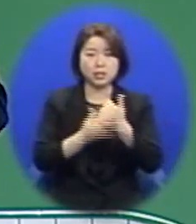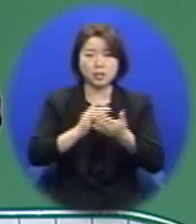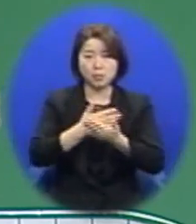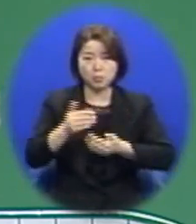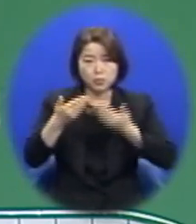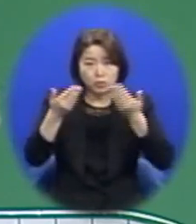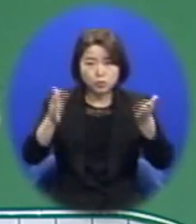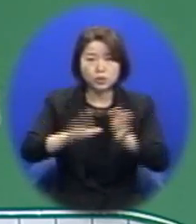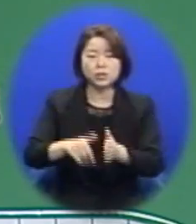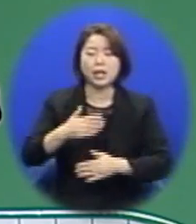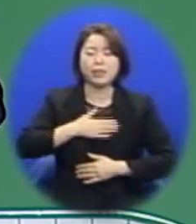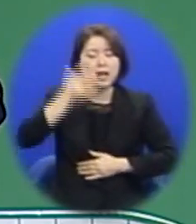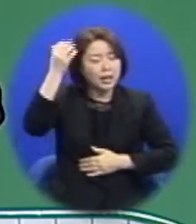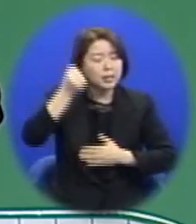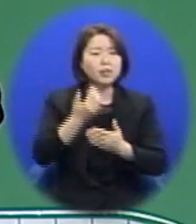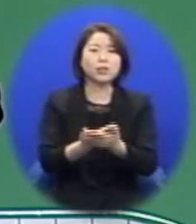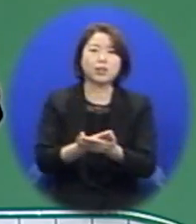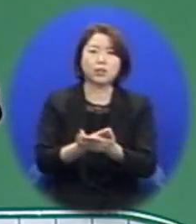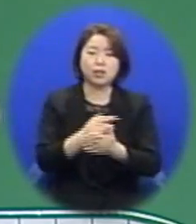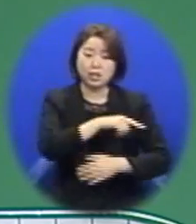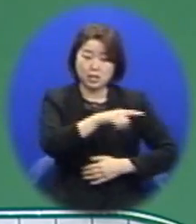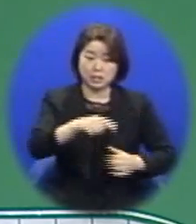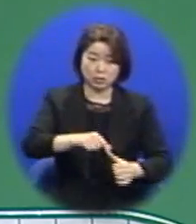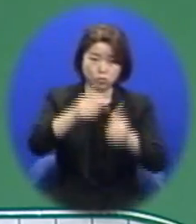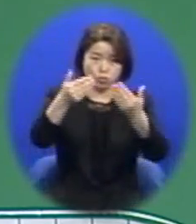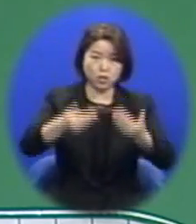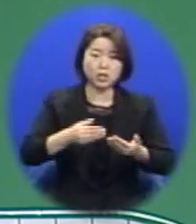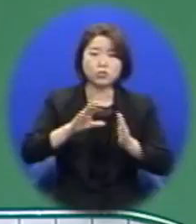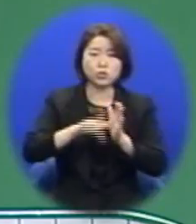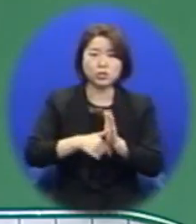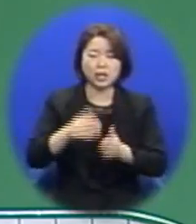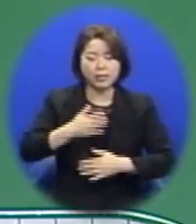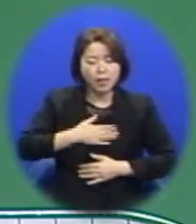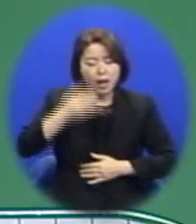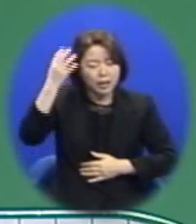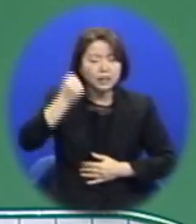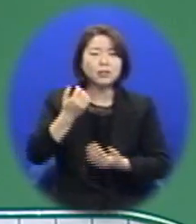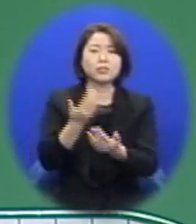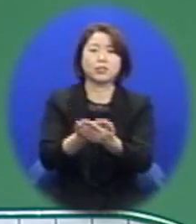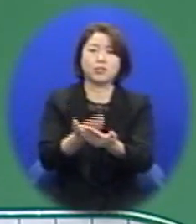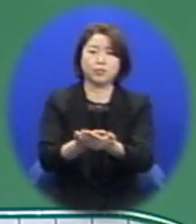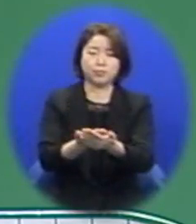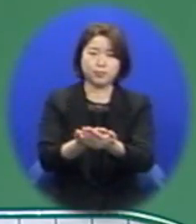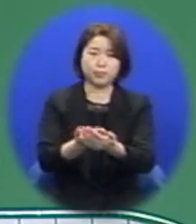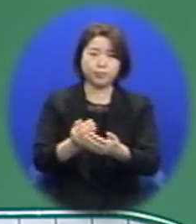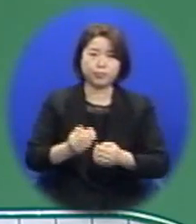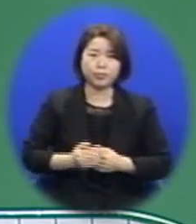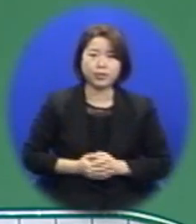나를 기억하여 주십시오. 그들을 구원하실 때 나를 기억하여 주십시오.